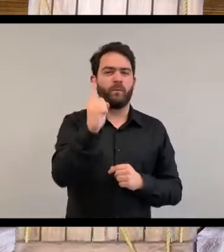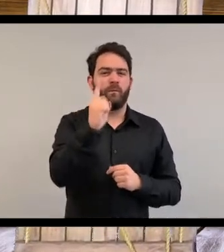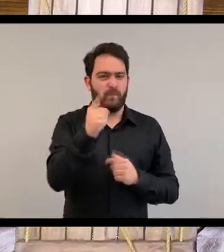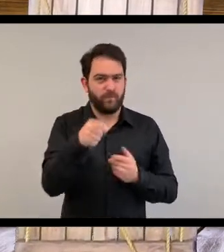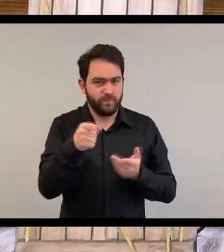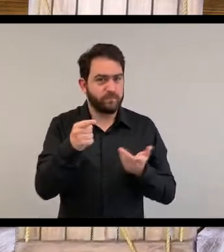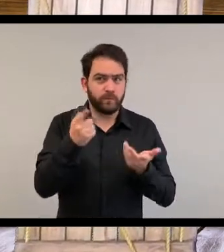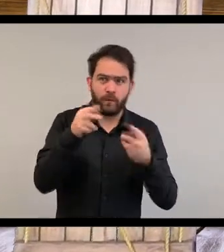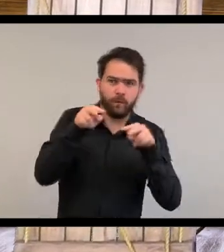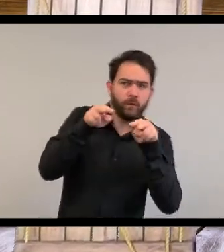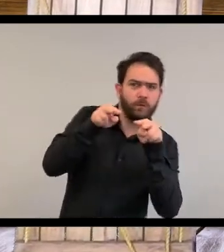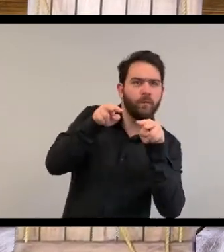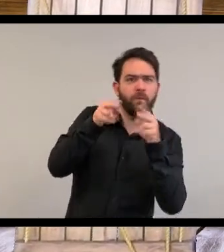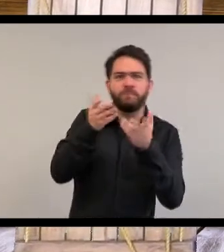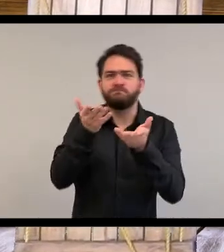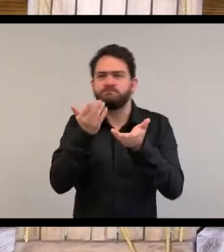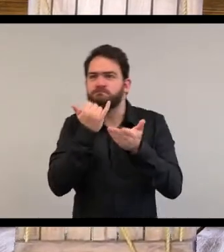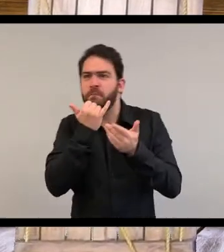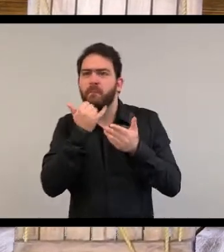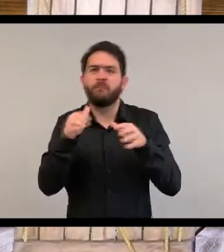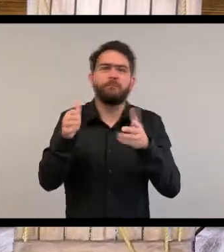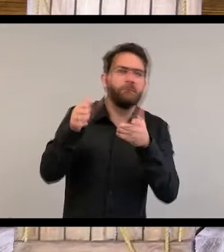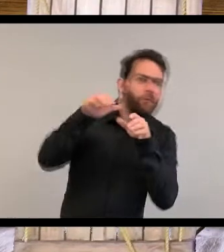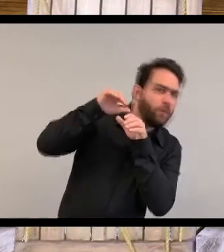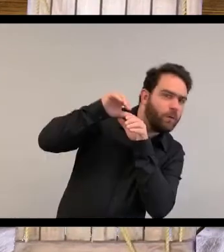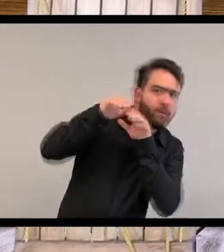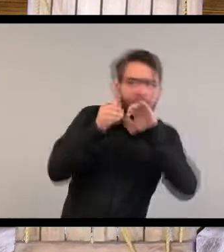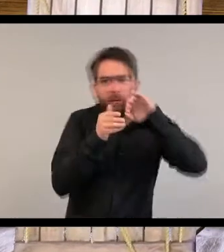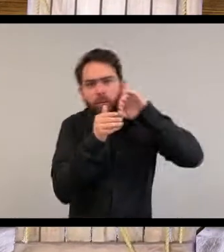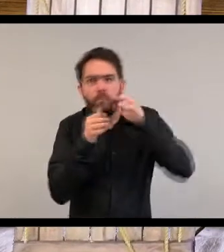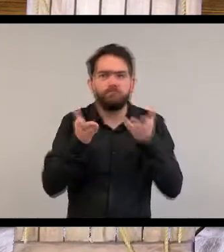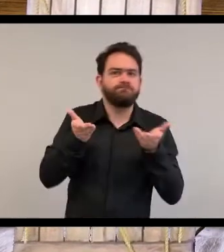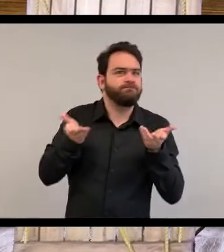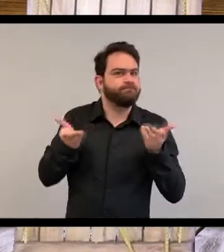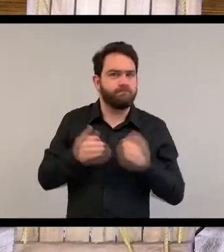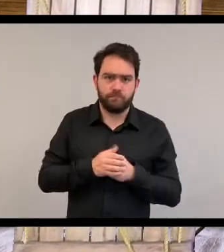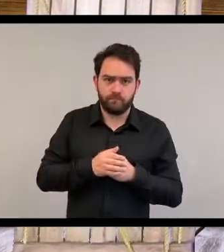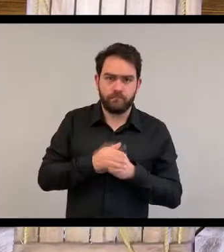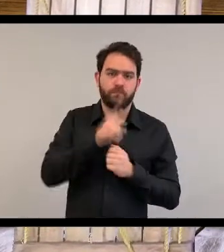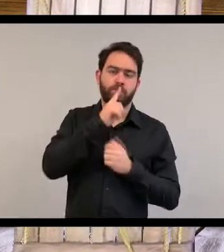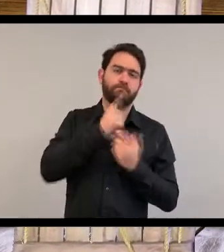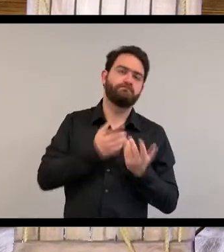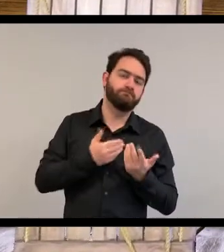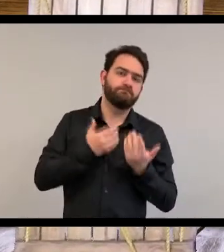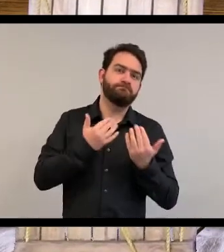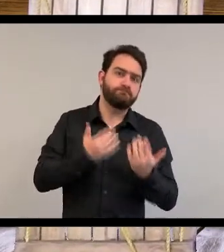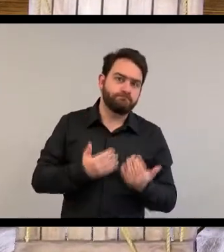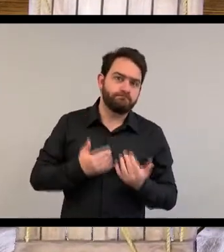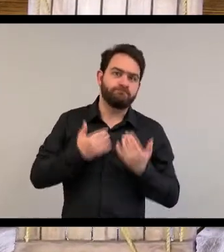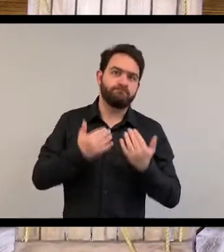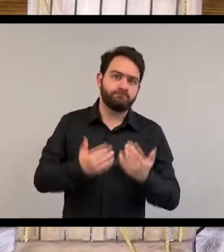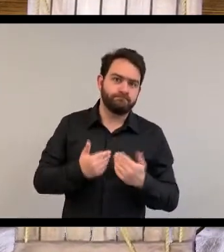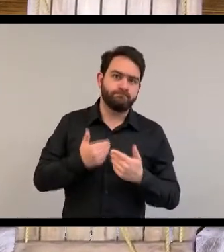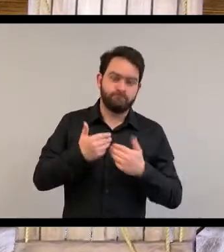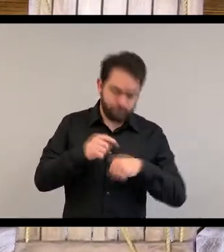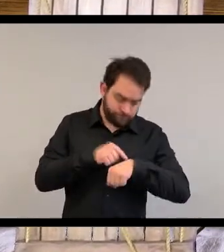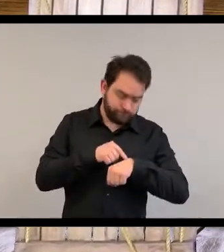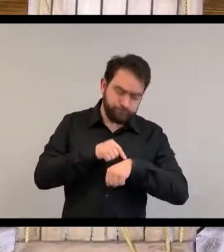qu'ils ne la voyaient pas, l'étrange. Ils voyaient plutôt, ils voyaient plutôt